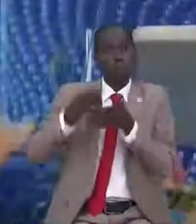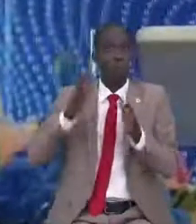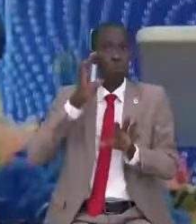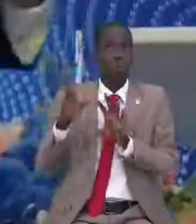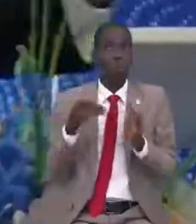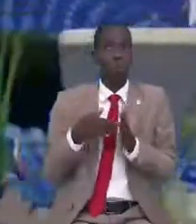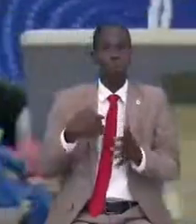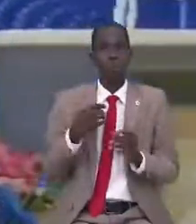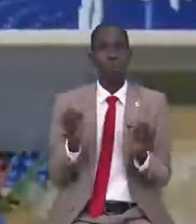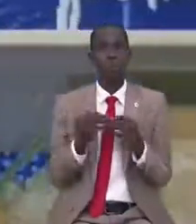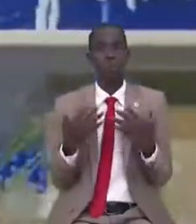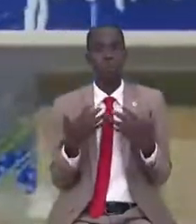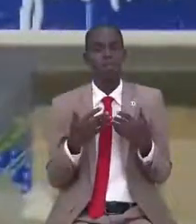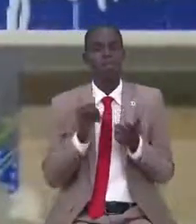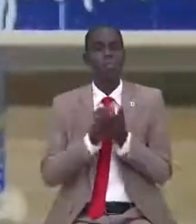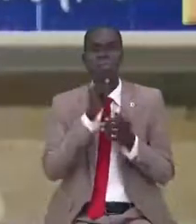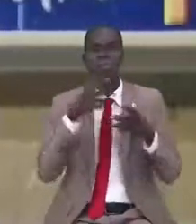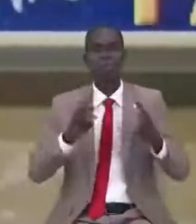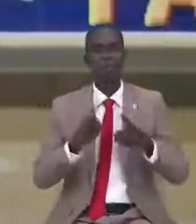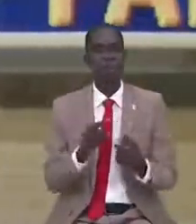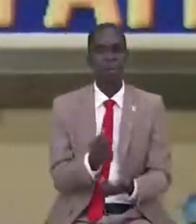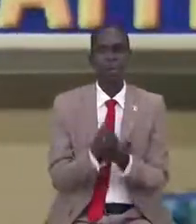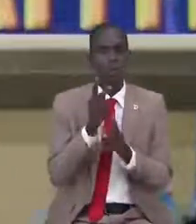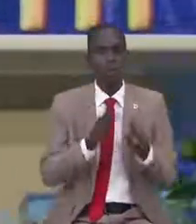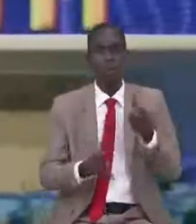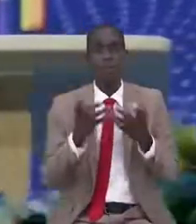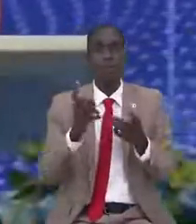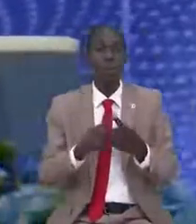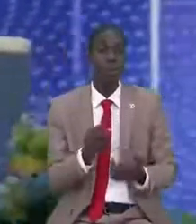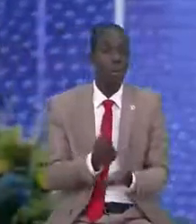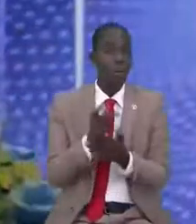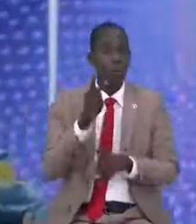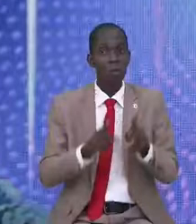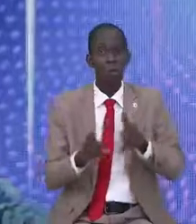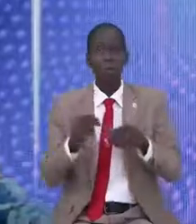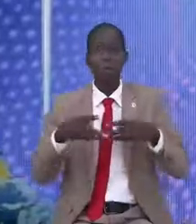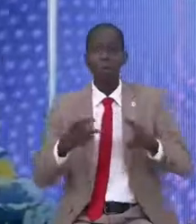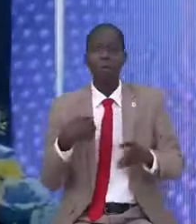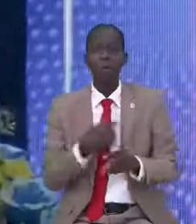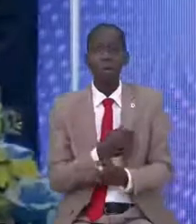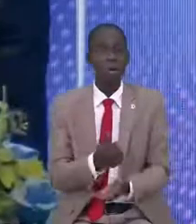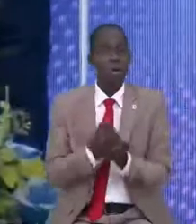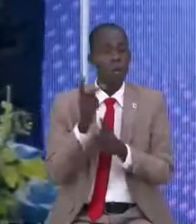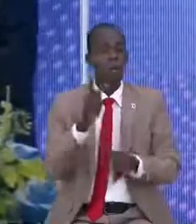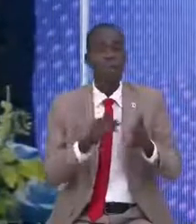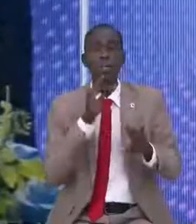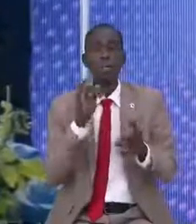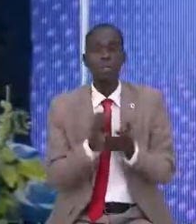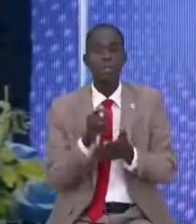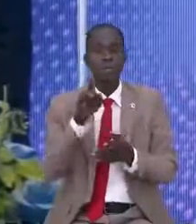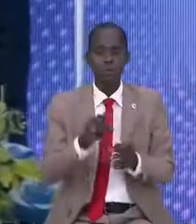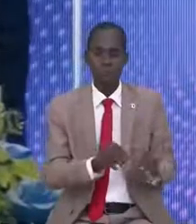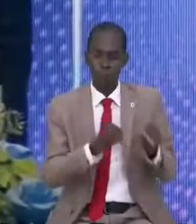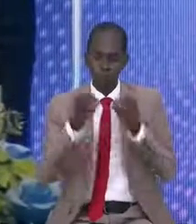faire, ce qu'il va me faire. Ce n'est pas comme ça qu'on doit aider les gens. Vous allez vouloir aider les gens. De quelle manière? Cela